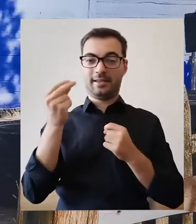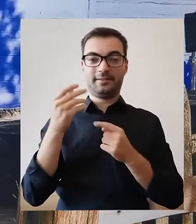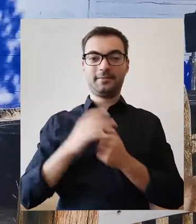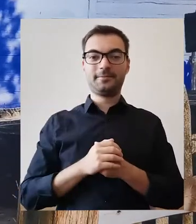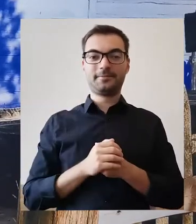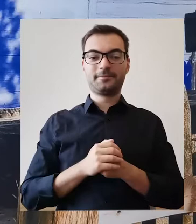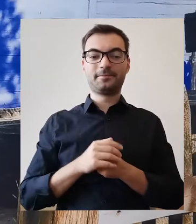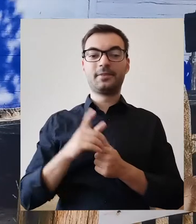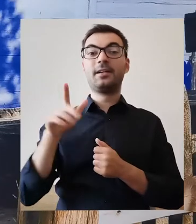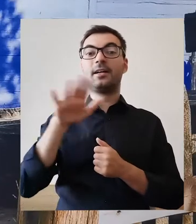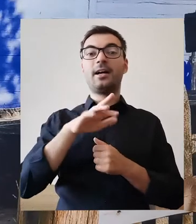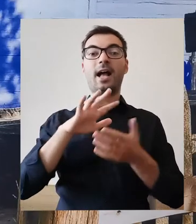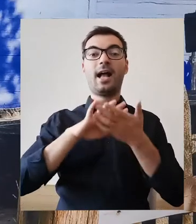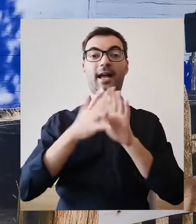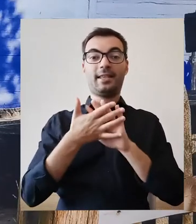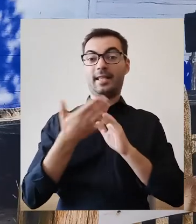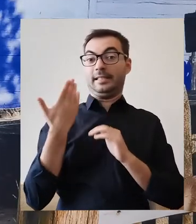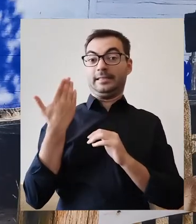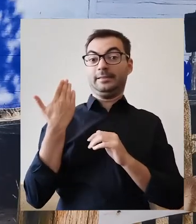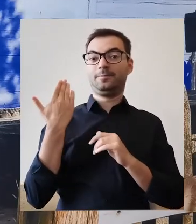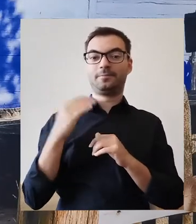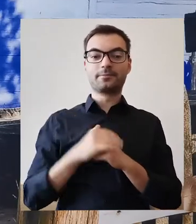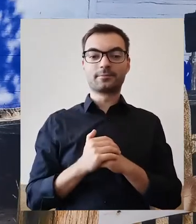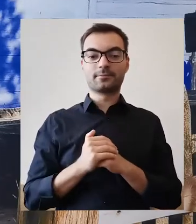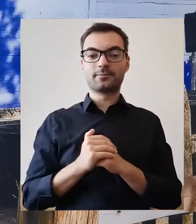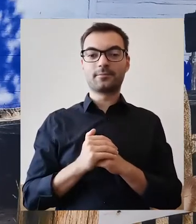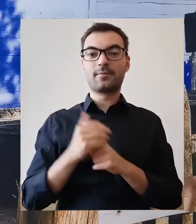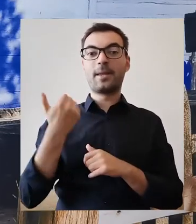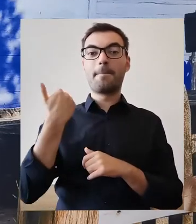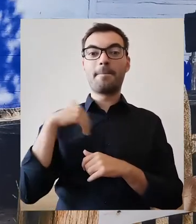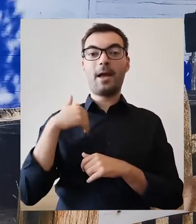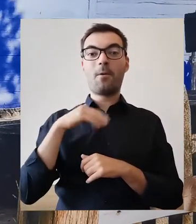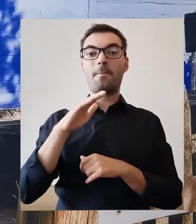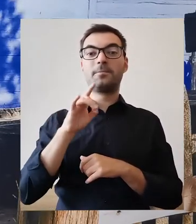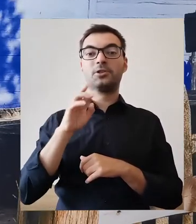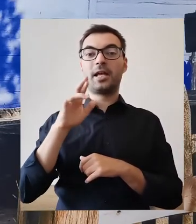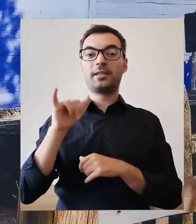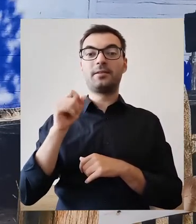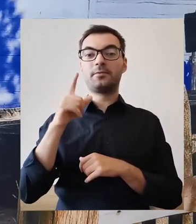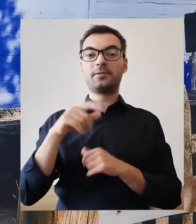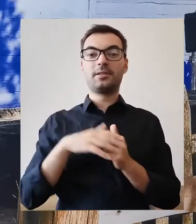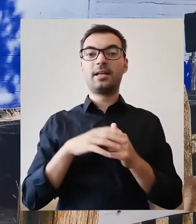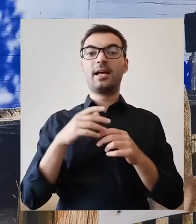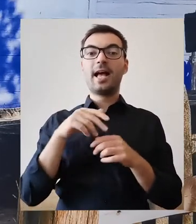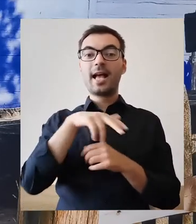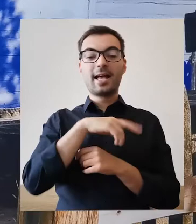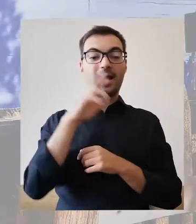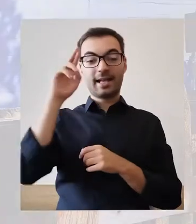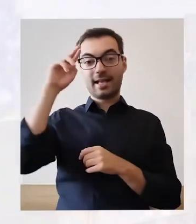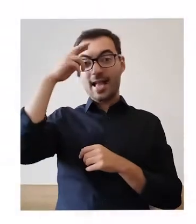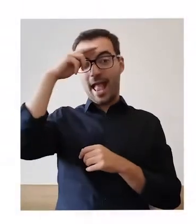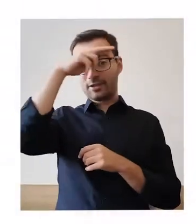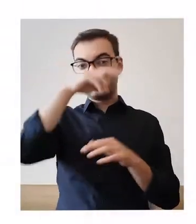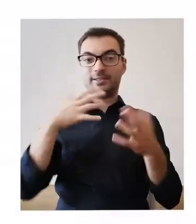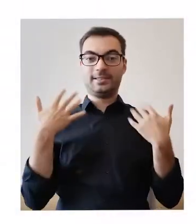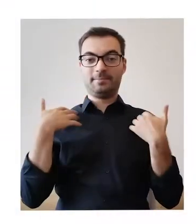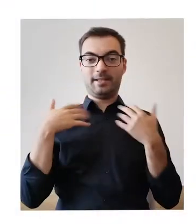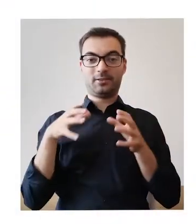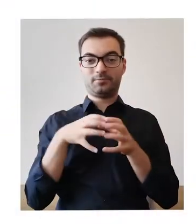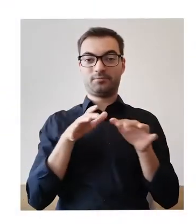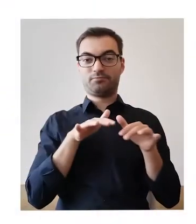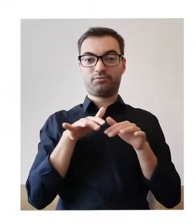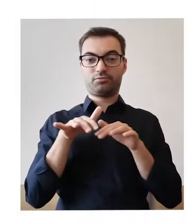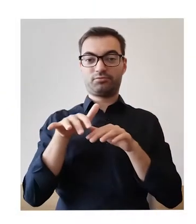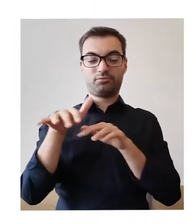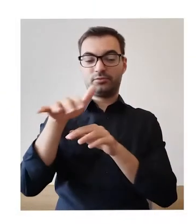na rynku od niedawna po białobrzegów spaceruje sobie statku gęsi i nie bez przyczyny ponieważ